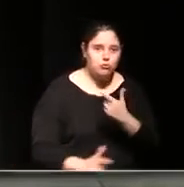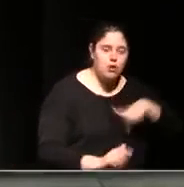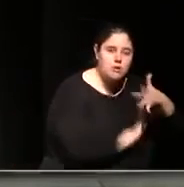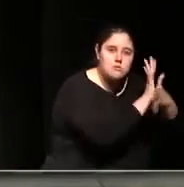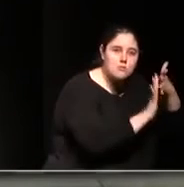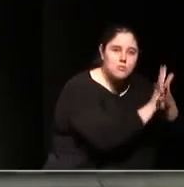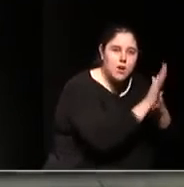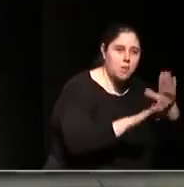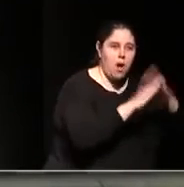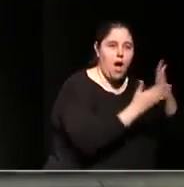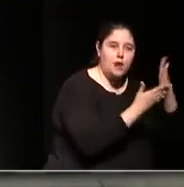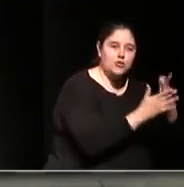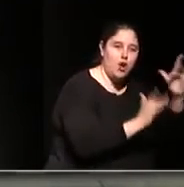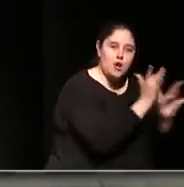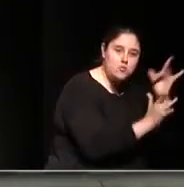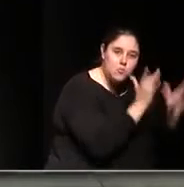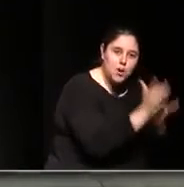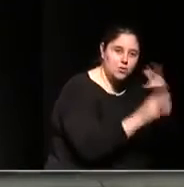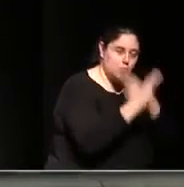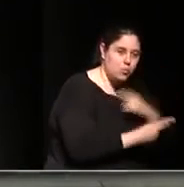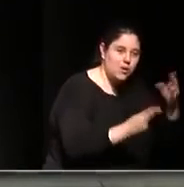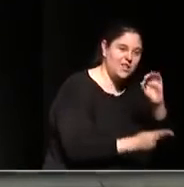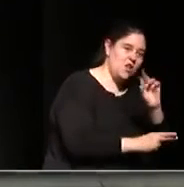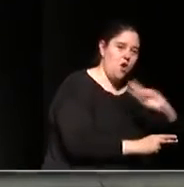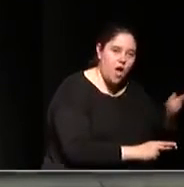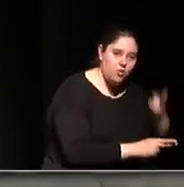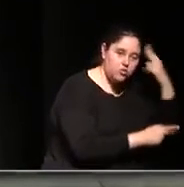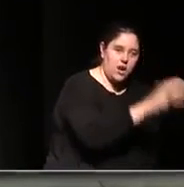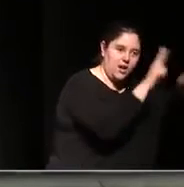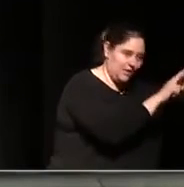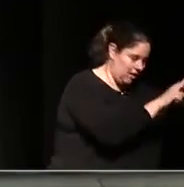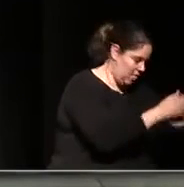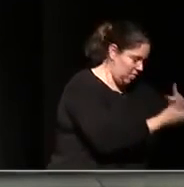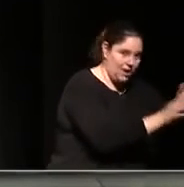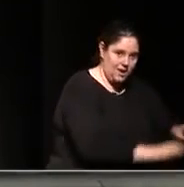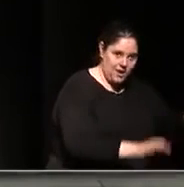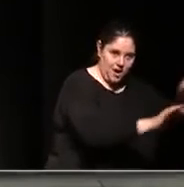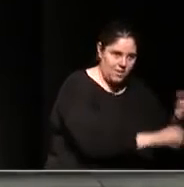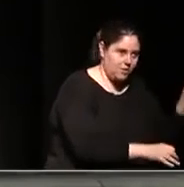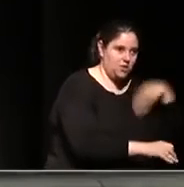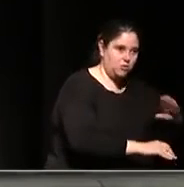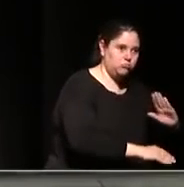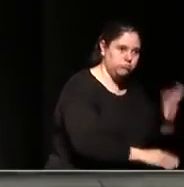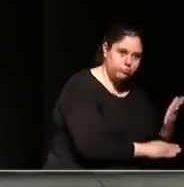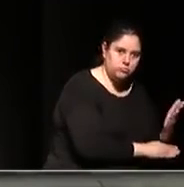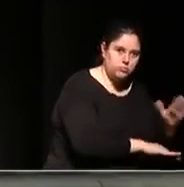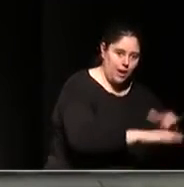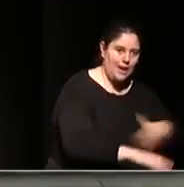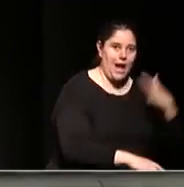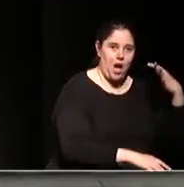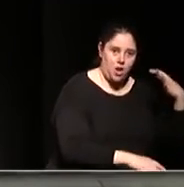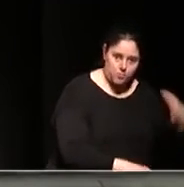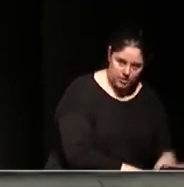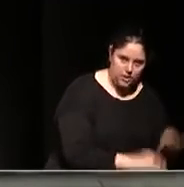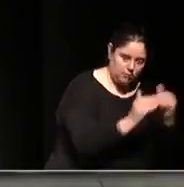Nosaltres parlem d'escola bressol pública, de 0 euros per part de la Generalitat en aquesta escola bressol pública, de com afecta això després a la capacitat